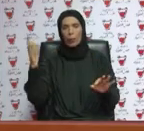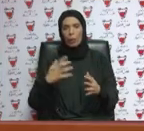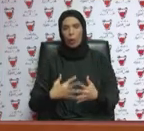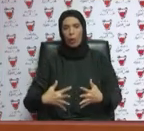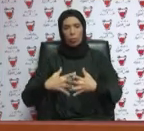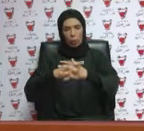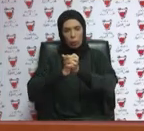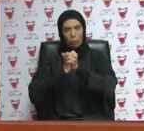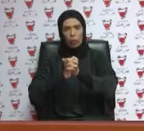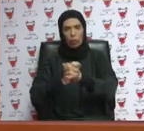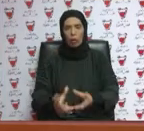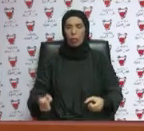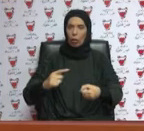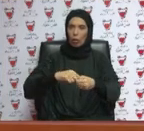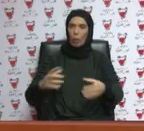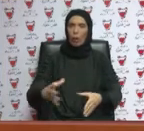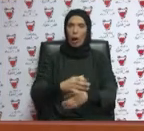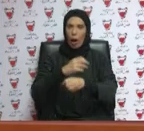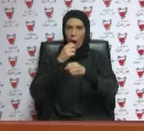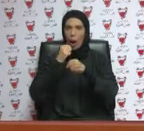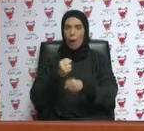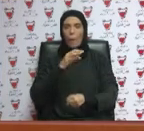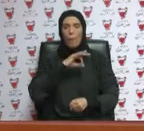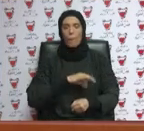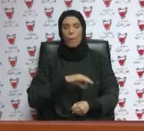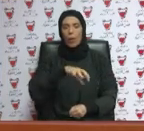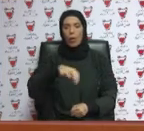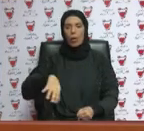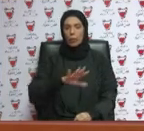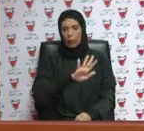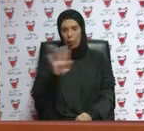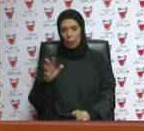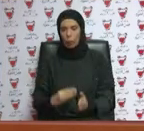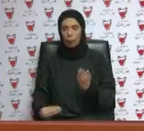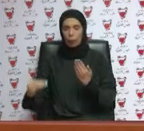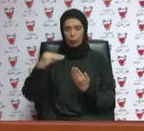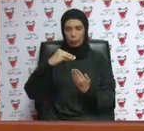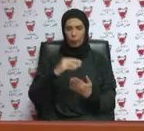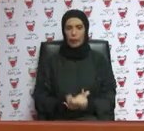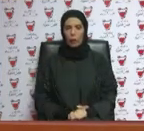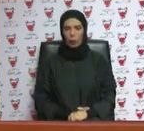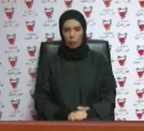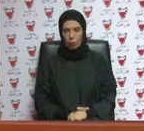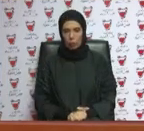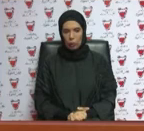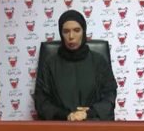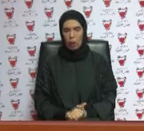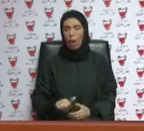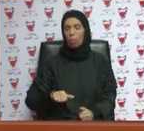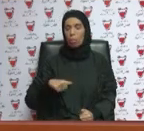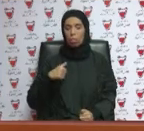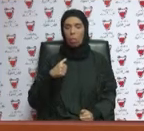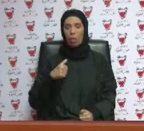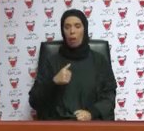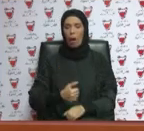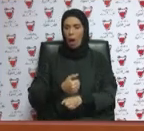وتعاون للحفاظ على مكتسبات الدول والشعوب وتعزيزها، وجعل الضمير